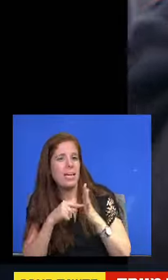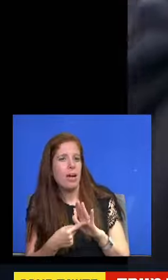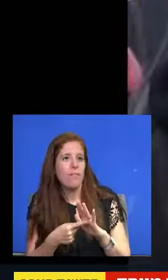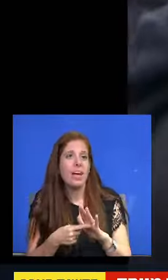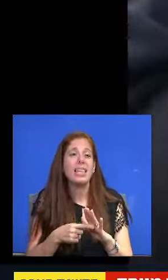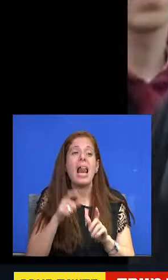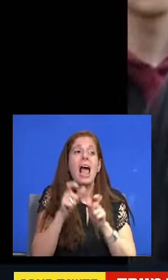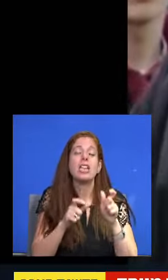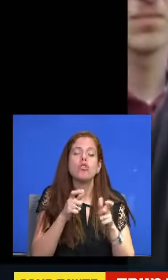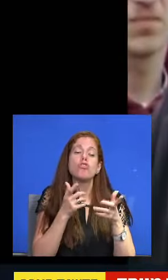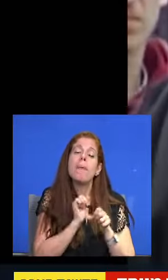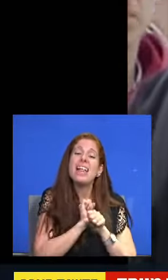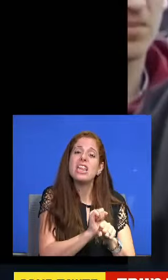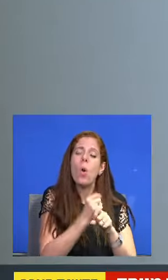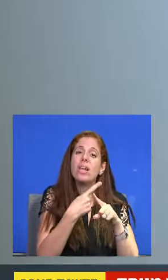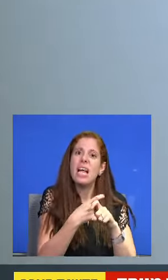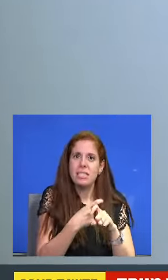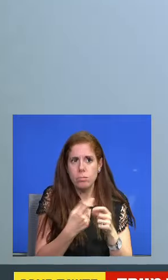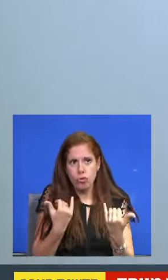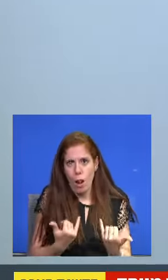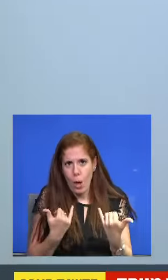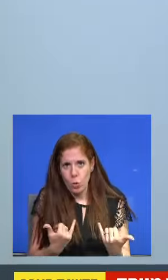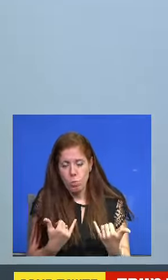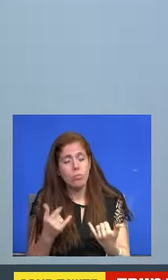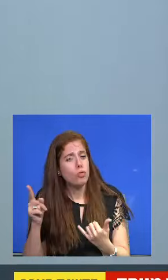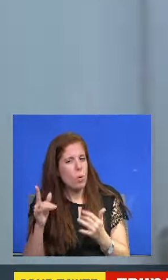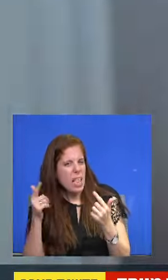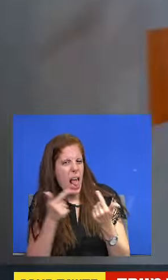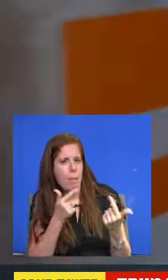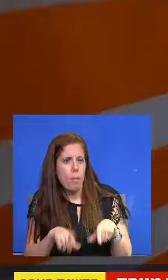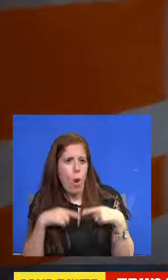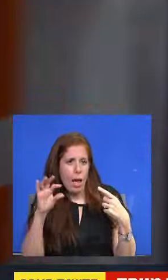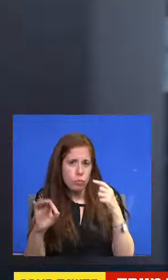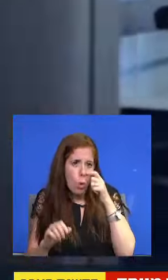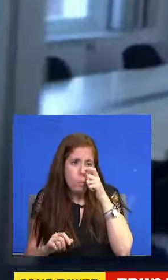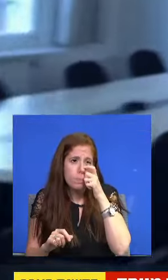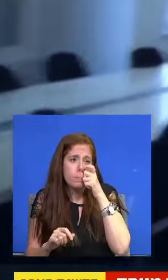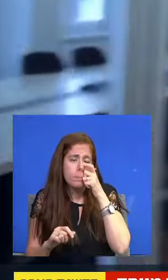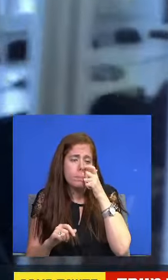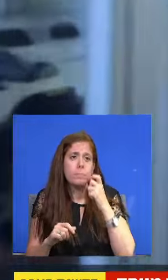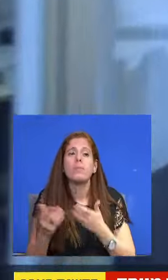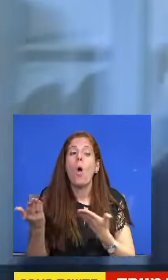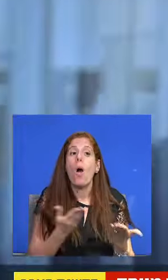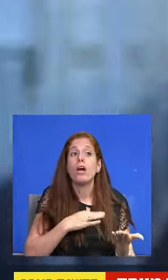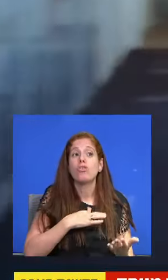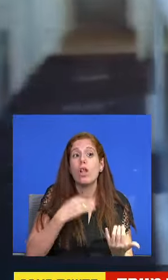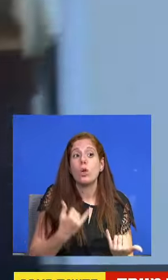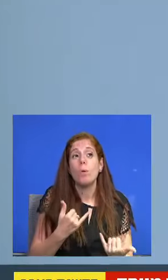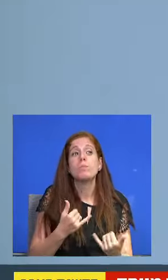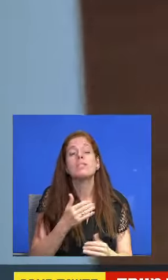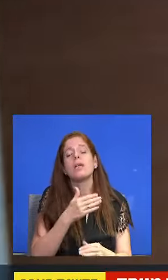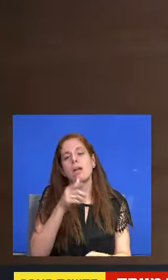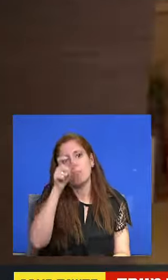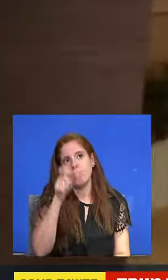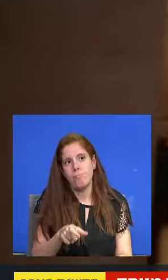הנאו-נאצים, אלה שנגדם נלחם כל חייו. Lothar König ist heute mein Gast, ein Mann, der sich gerne querstellt, vor allem dann, wenn es um